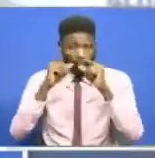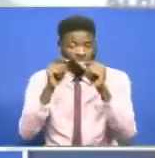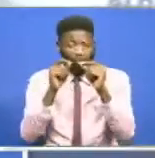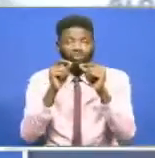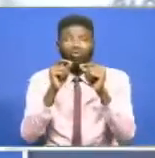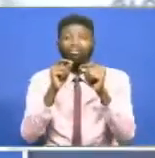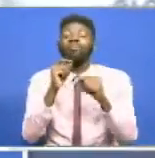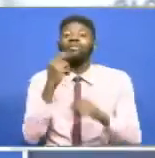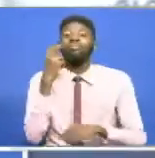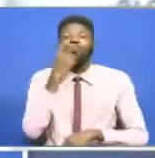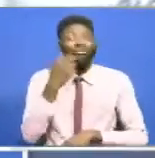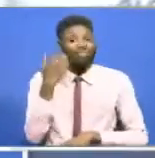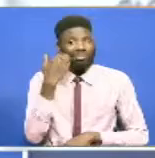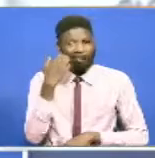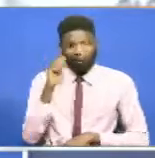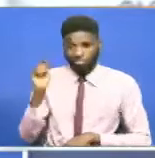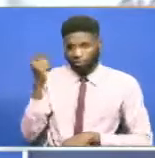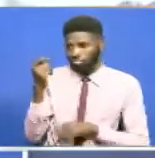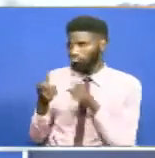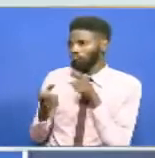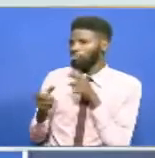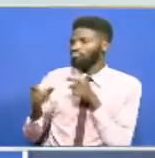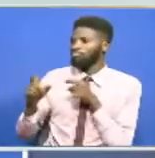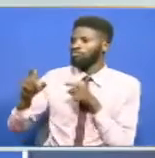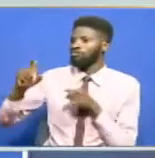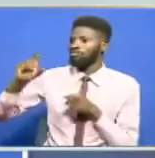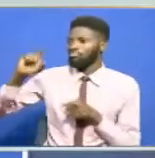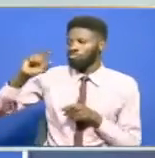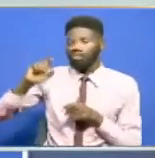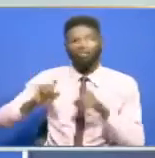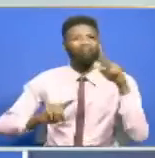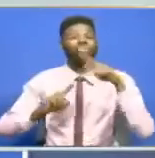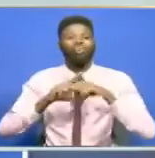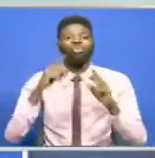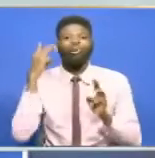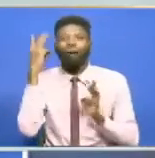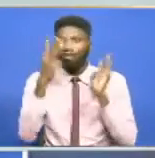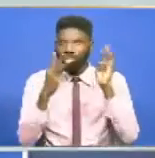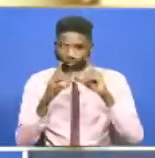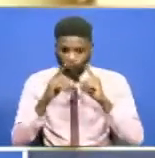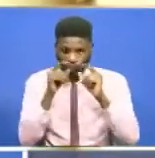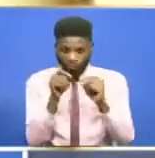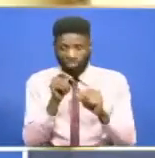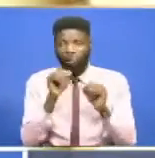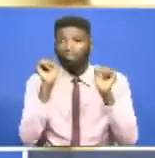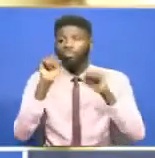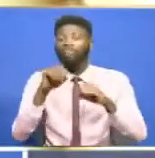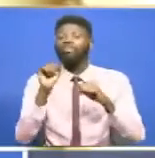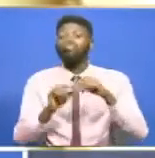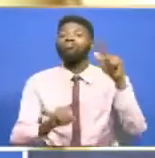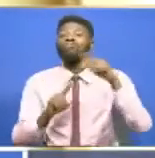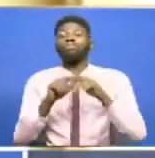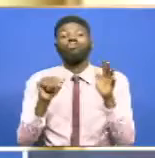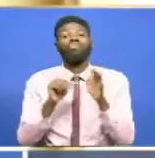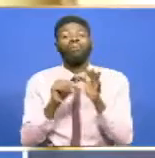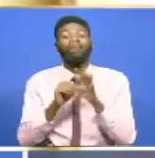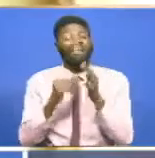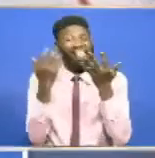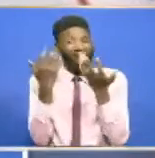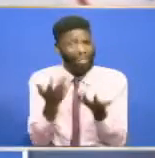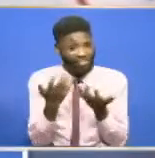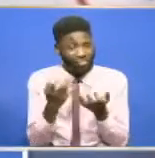yanayohusiana na midomo humu nchini, hali ambayo inazua wasiwasi ambayo wanasema inaweza kuzua tatizo kubwa